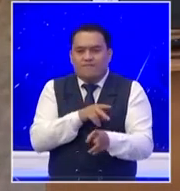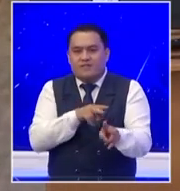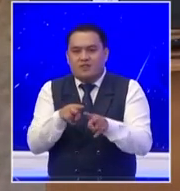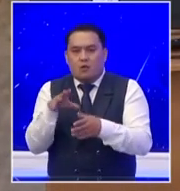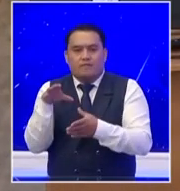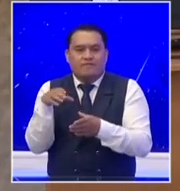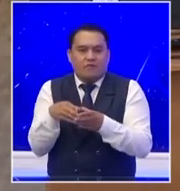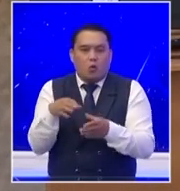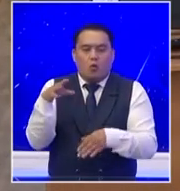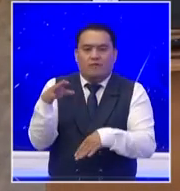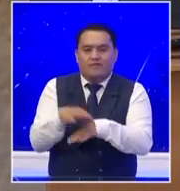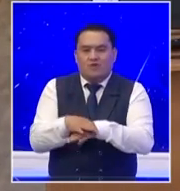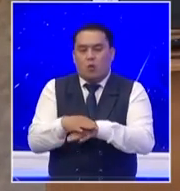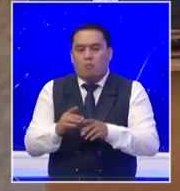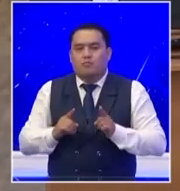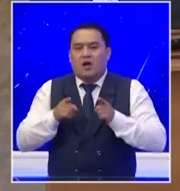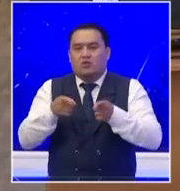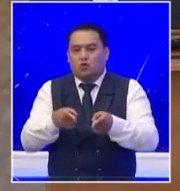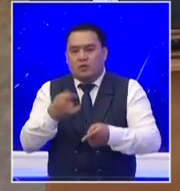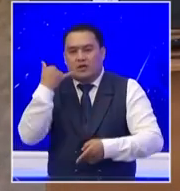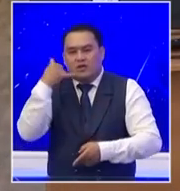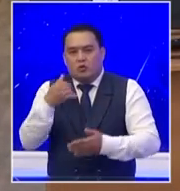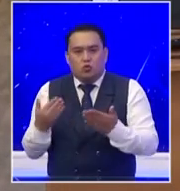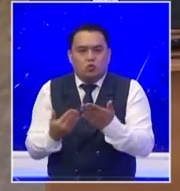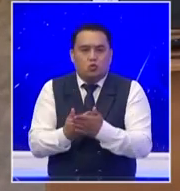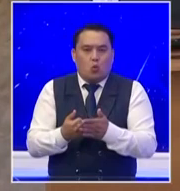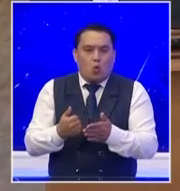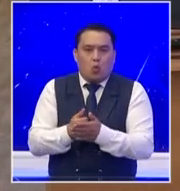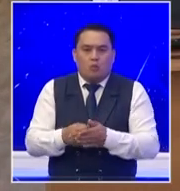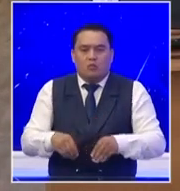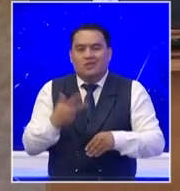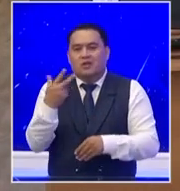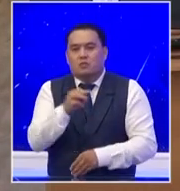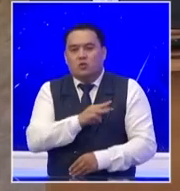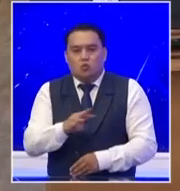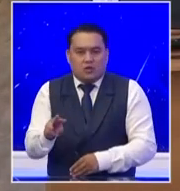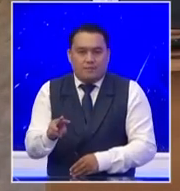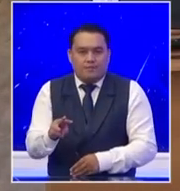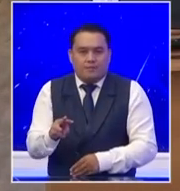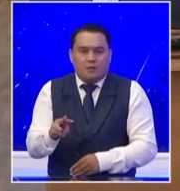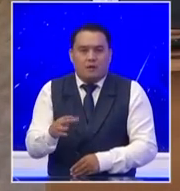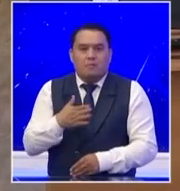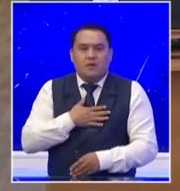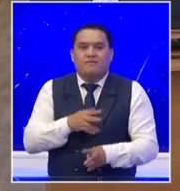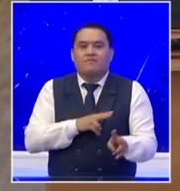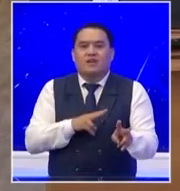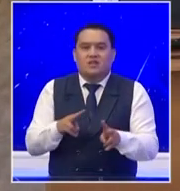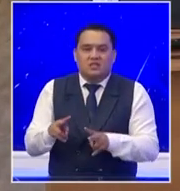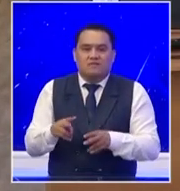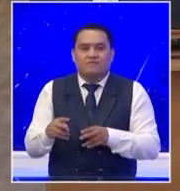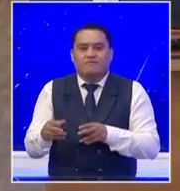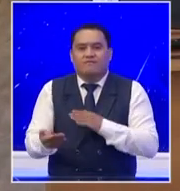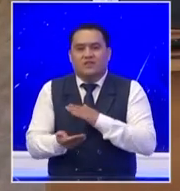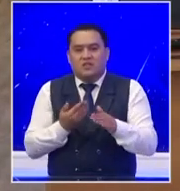выслеживаем бригады. От момента поступления вызова до передачи у нас уходит 3 минуты. Затем мы выслеживаем эти вызовы